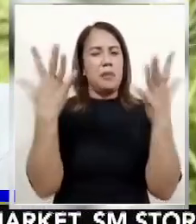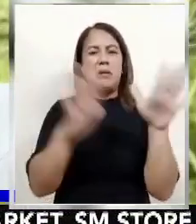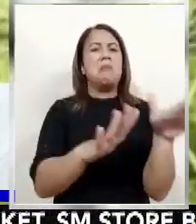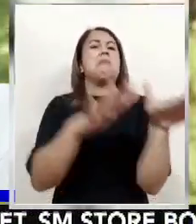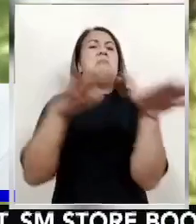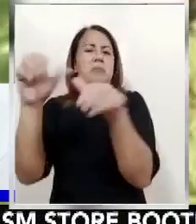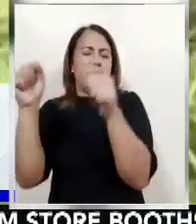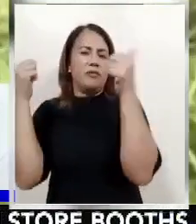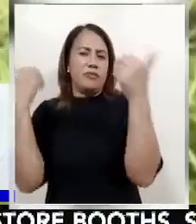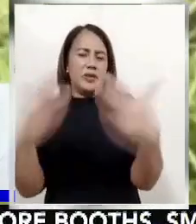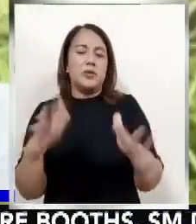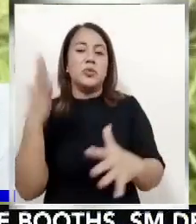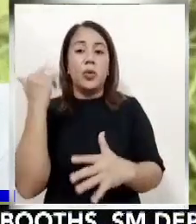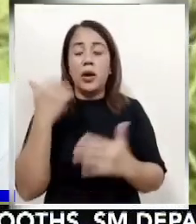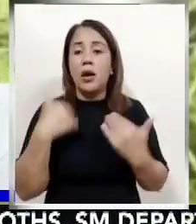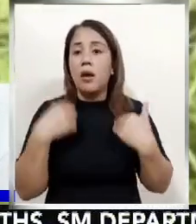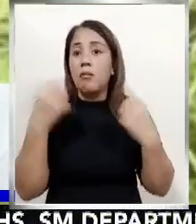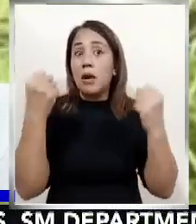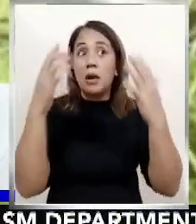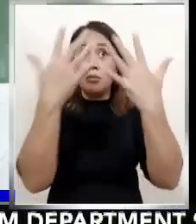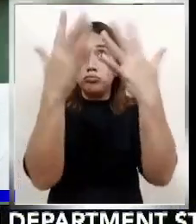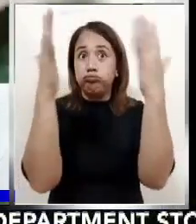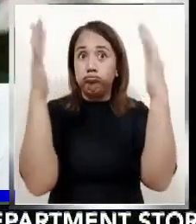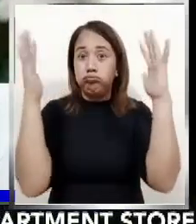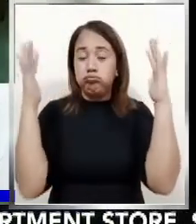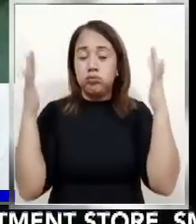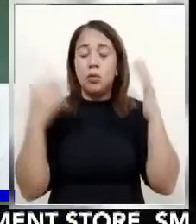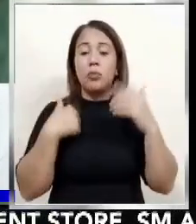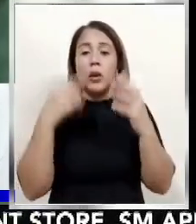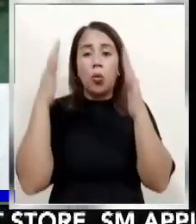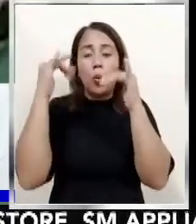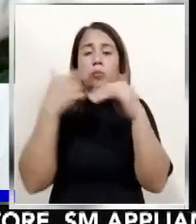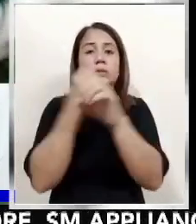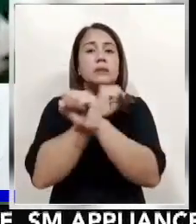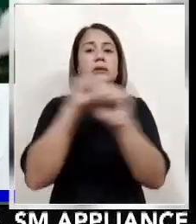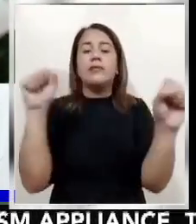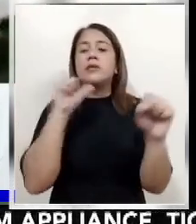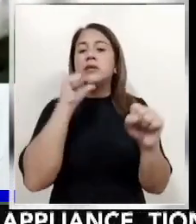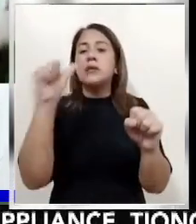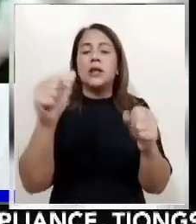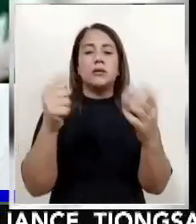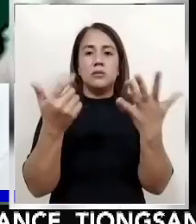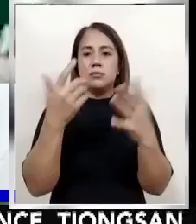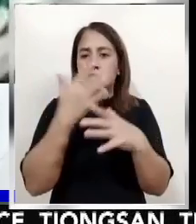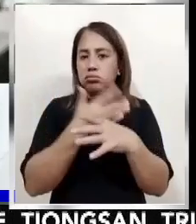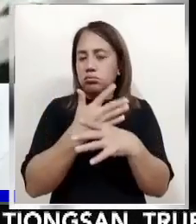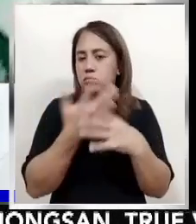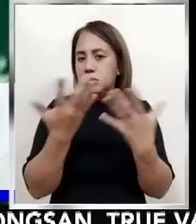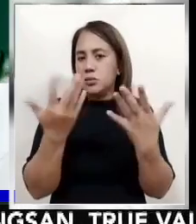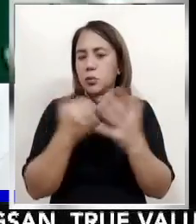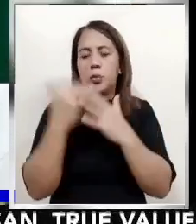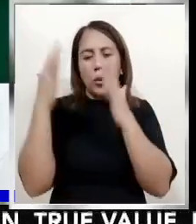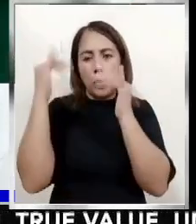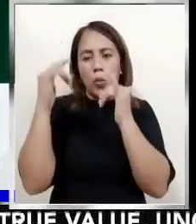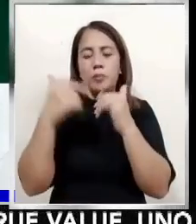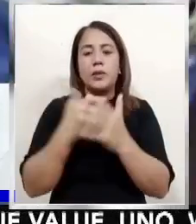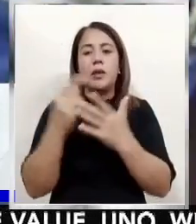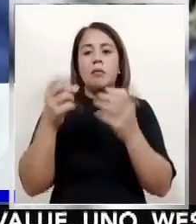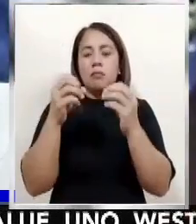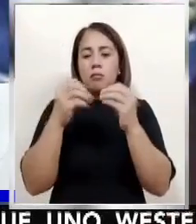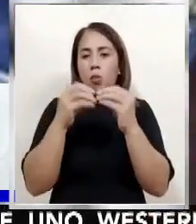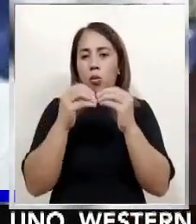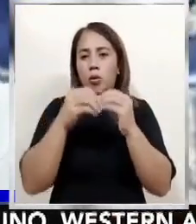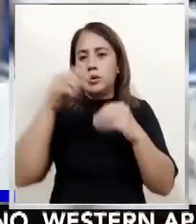kasi maraming puno dito. Maasa kami na yung tarsier ligtas at hindi siya nagambala ng araw na yun. Maasa rin kami yung tarsier magparami dito sa Cagayan de Oro